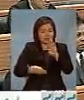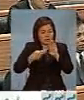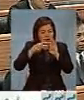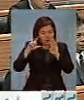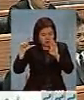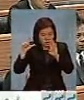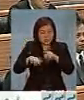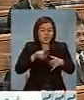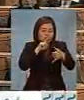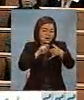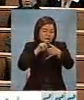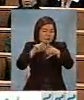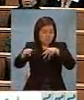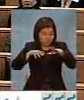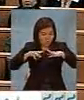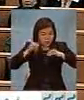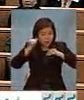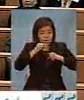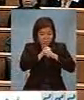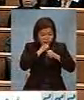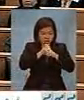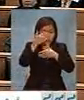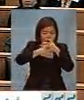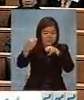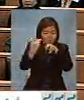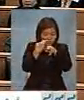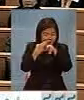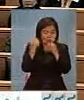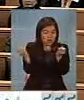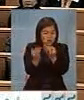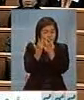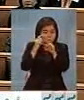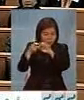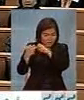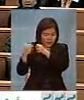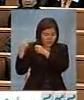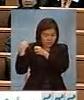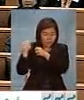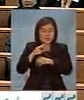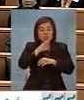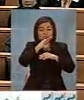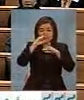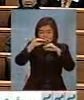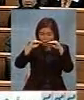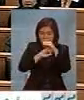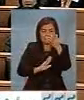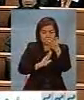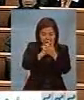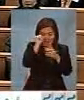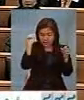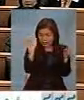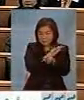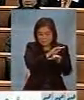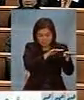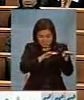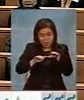าชนนครพนมว่าจะเอาไหมมีปัญหาสิ่งแวดล้อมไหมเมื่อโครงการสมบูรณ์มีความพร้